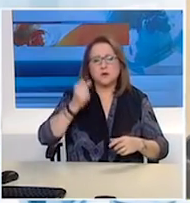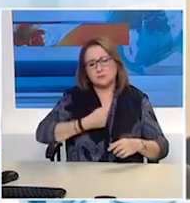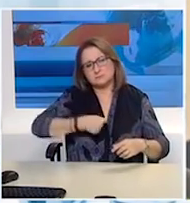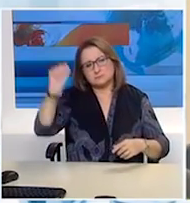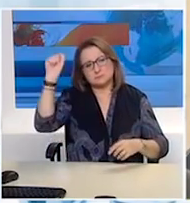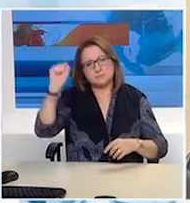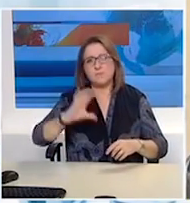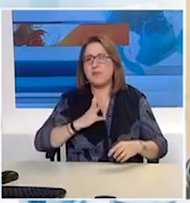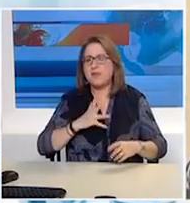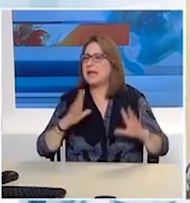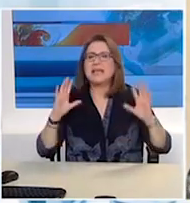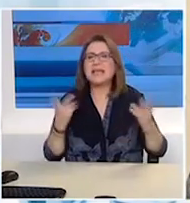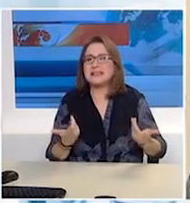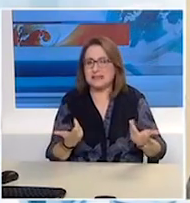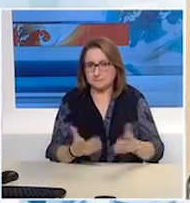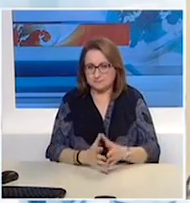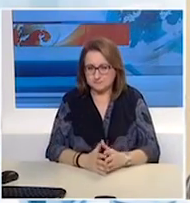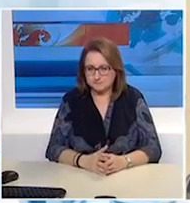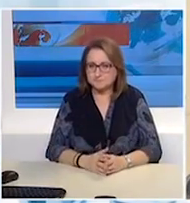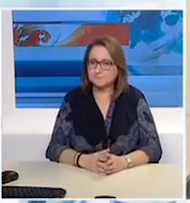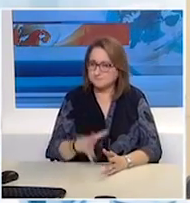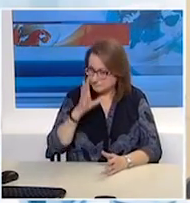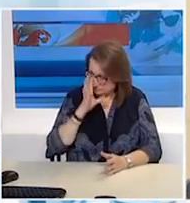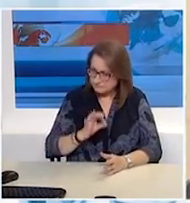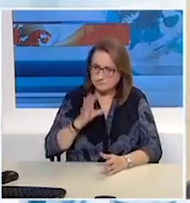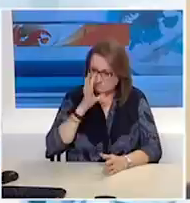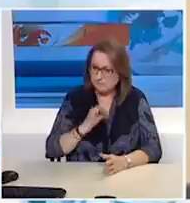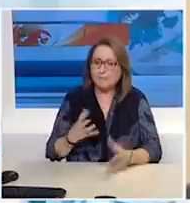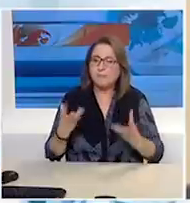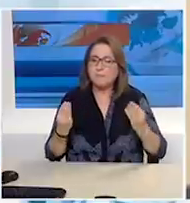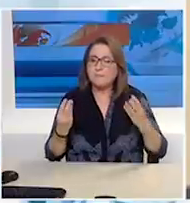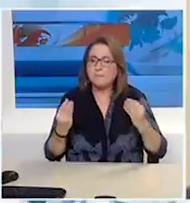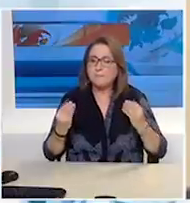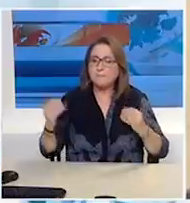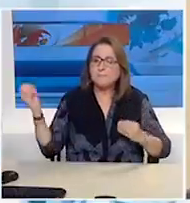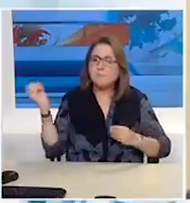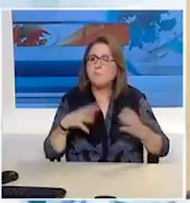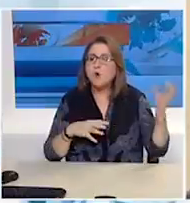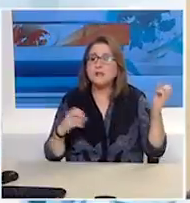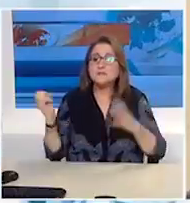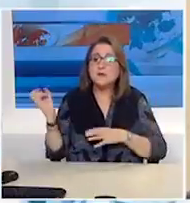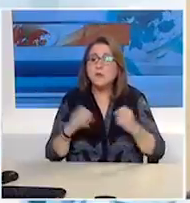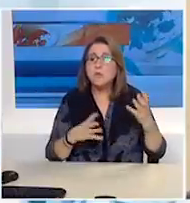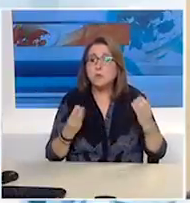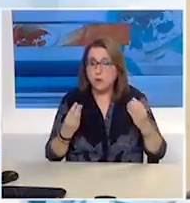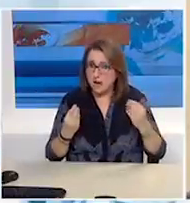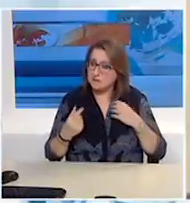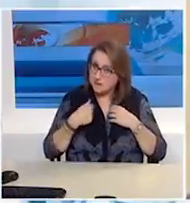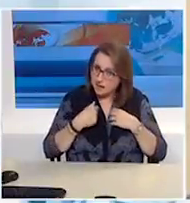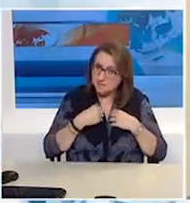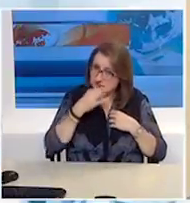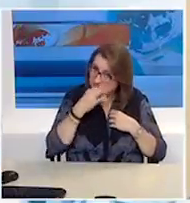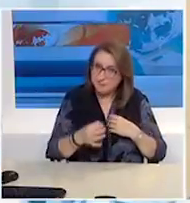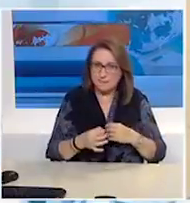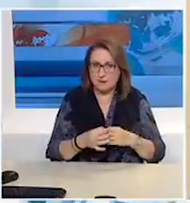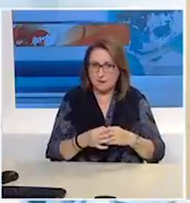Πράγματι, σε ό,τι αφορά τις δωρεές οι οποίες έχουν γίνει για την αντιμετώπιση του κορονοϊού, έχουμε πει